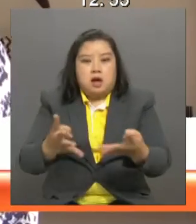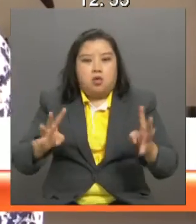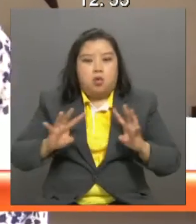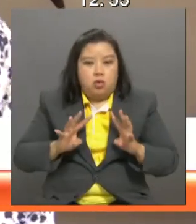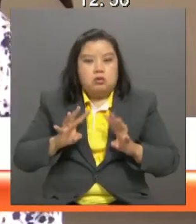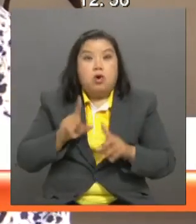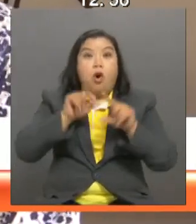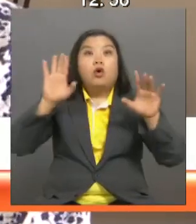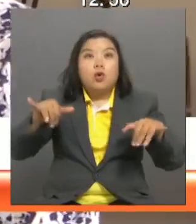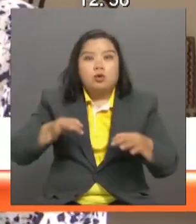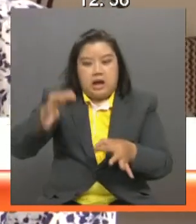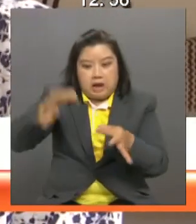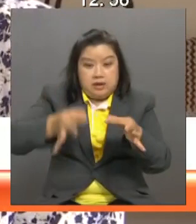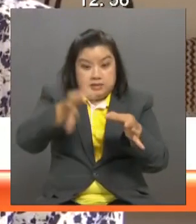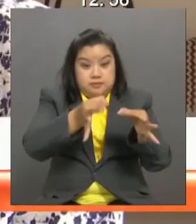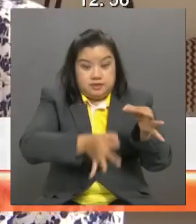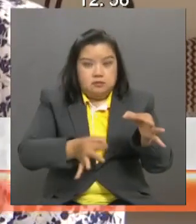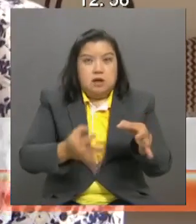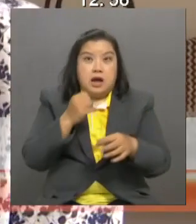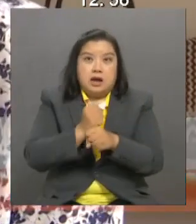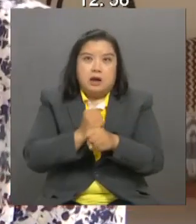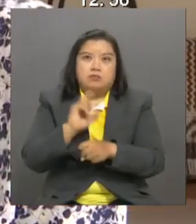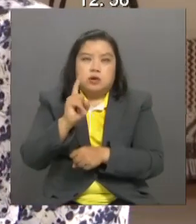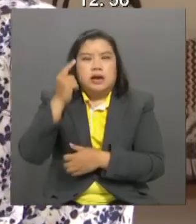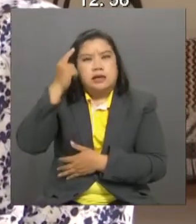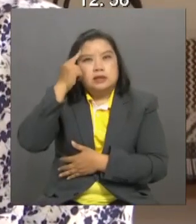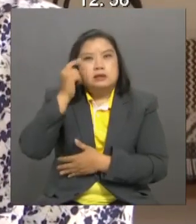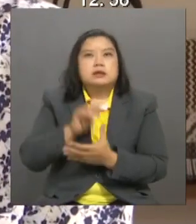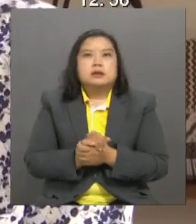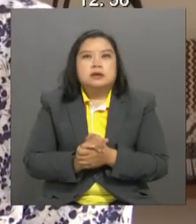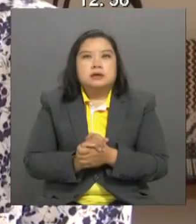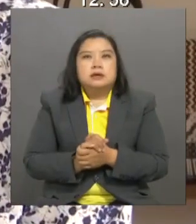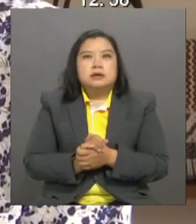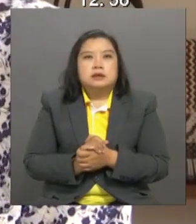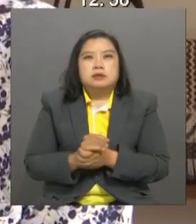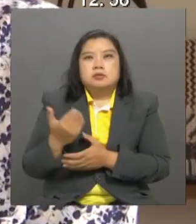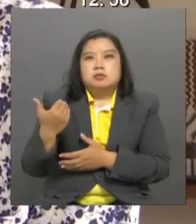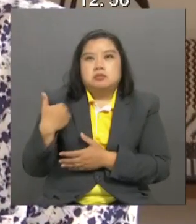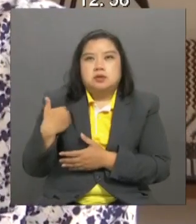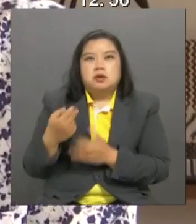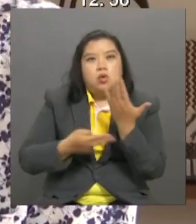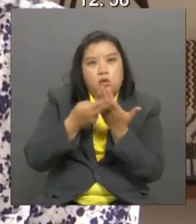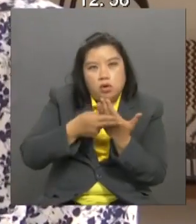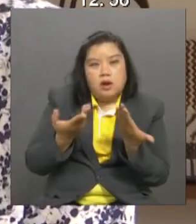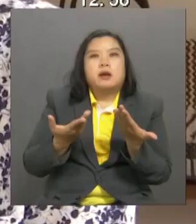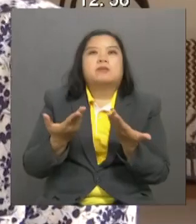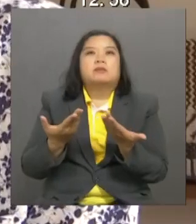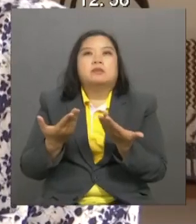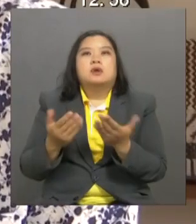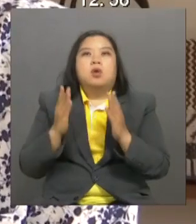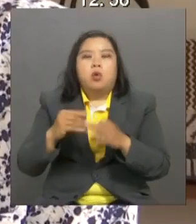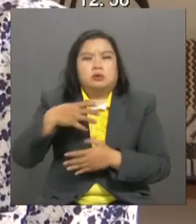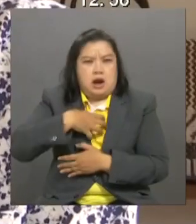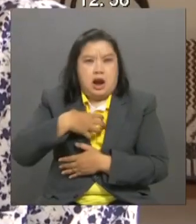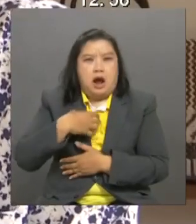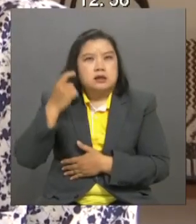ไอ้ตัวเนี้ยมันมีเกิดจากการที่เราได้รับโจทย์จากเจ้าของโรงแรมหรือตัวลูกค้า